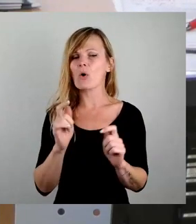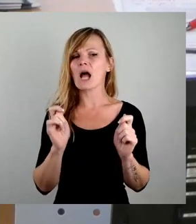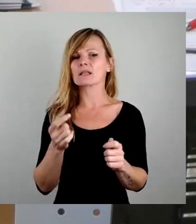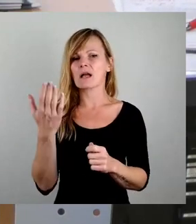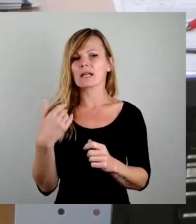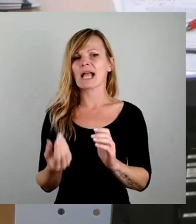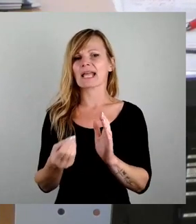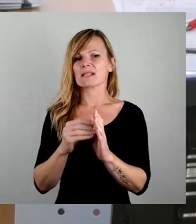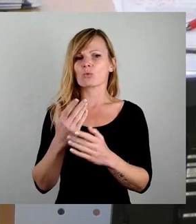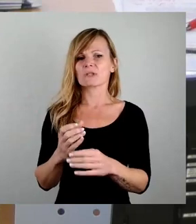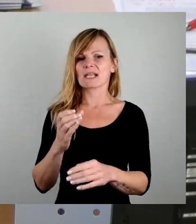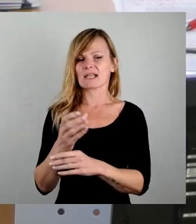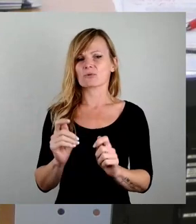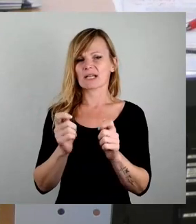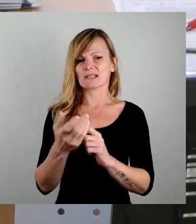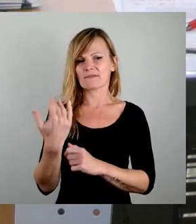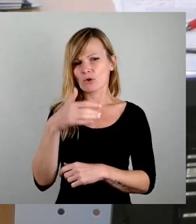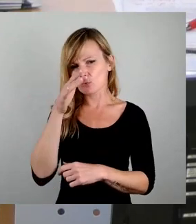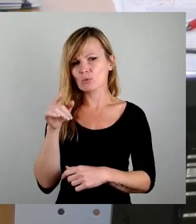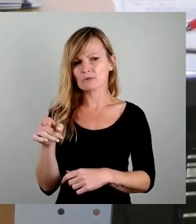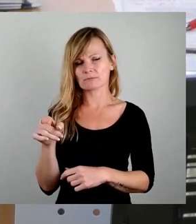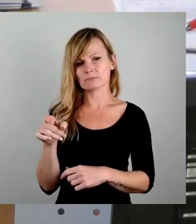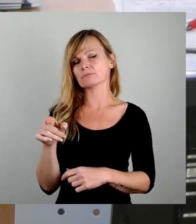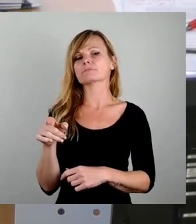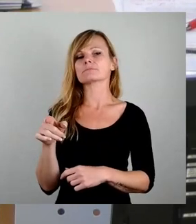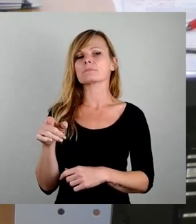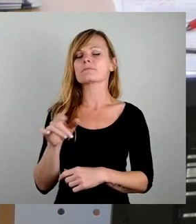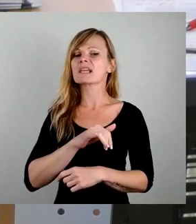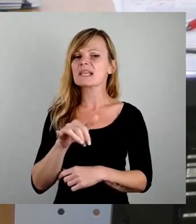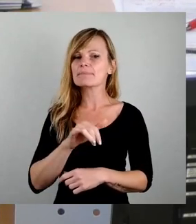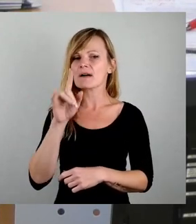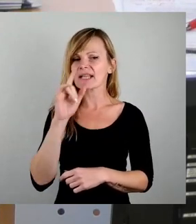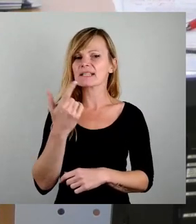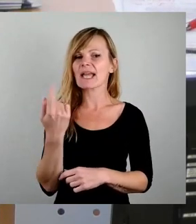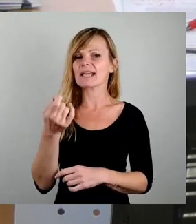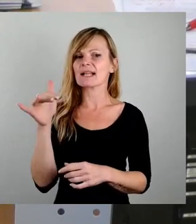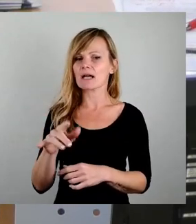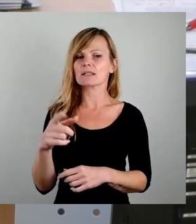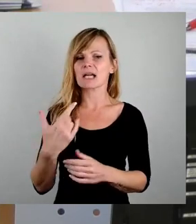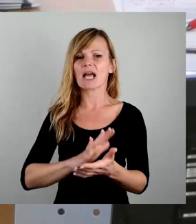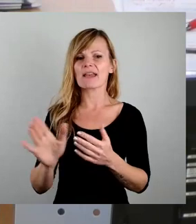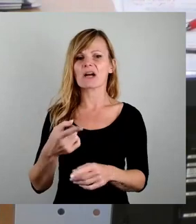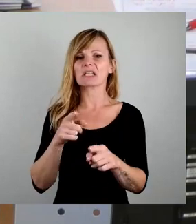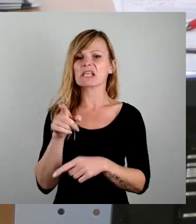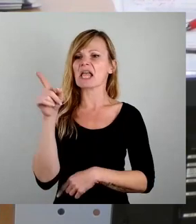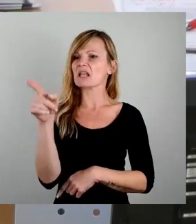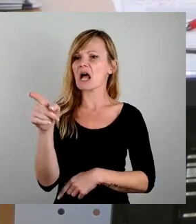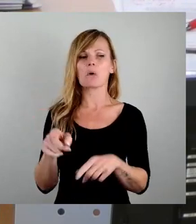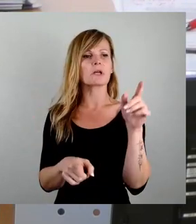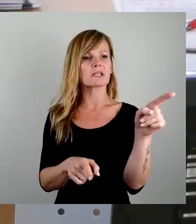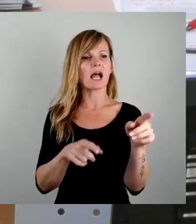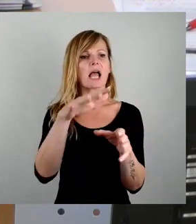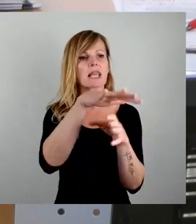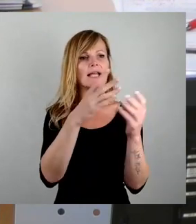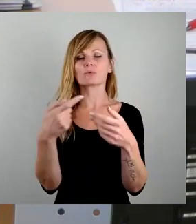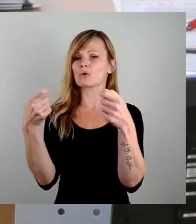oder Ersetzungsantrag von den Grünen, ja, immer wenn kein Geld da ist, dann zeigen wir einfach auf die anderen, entweder aufs Land oder auf den Bund, obwohl sie überall